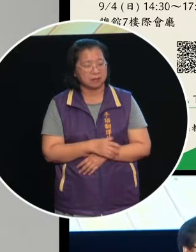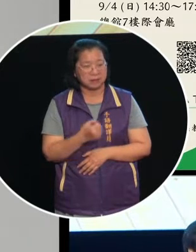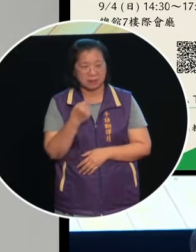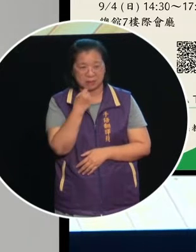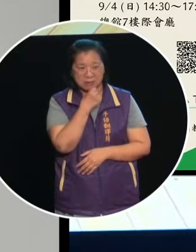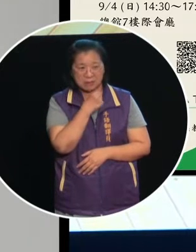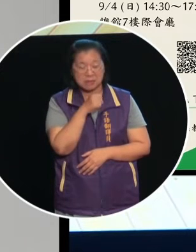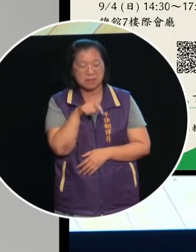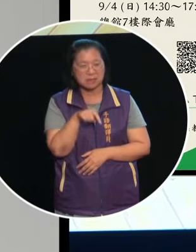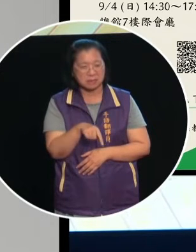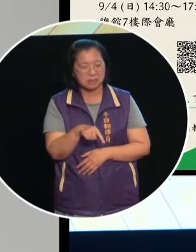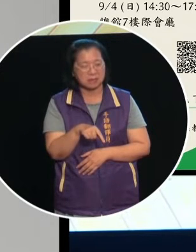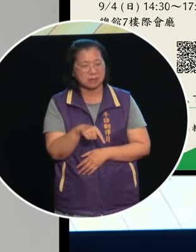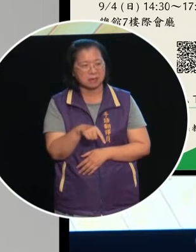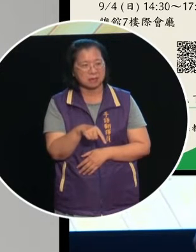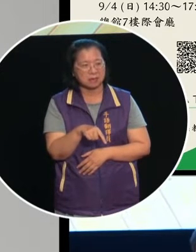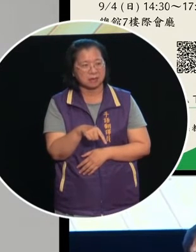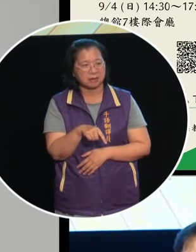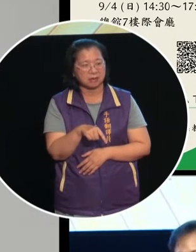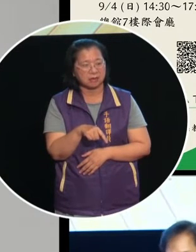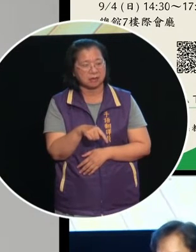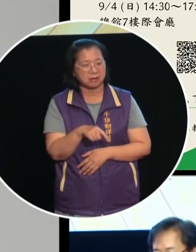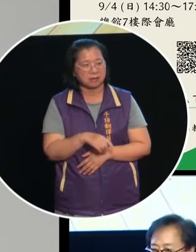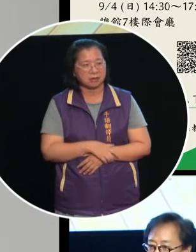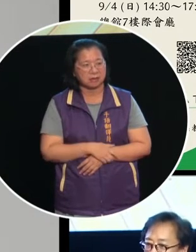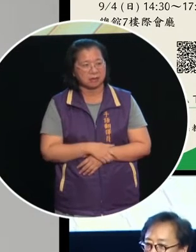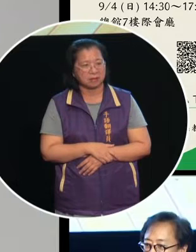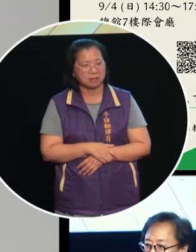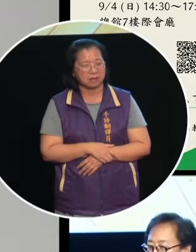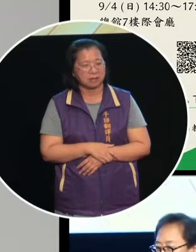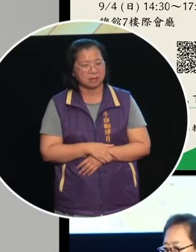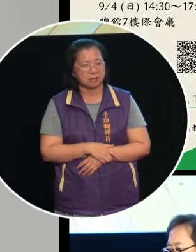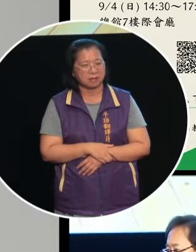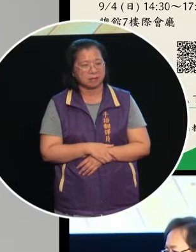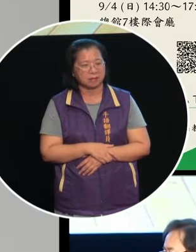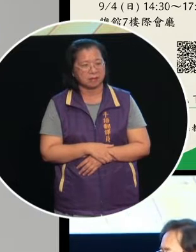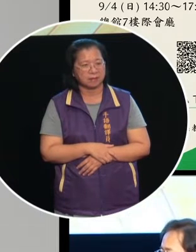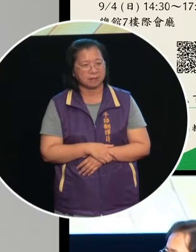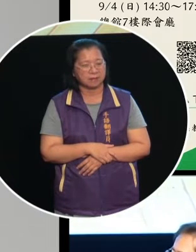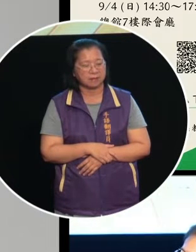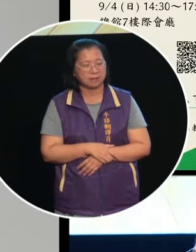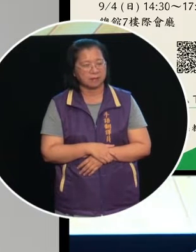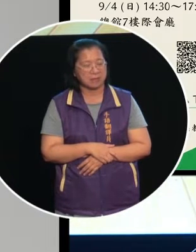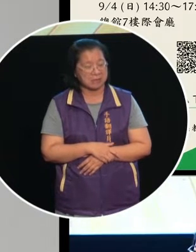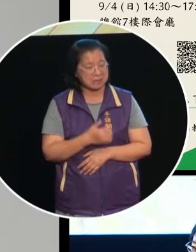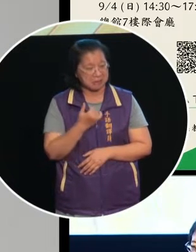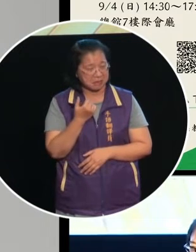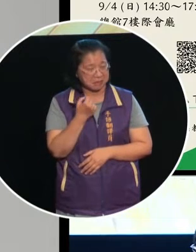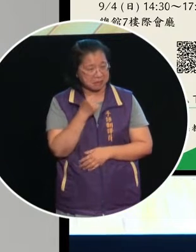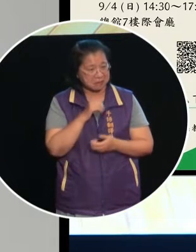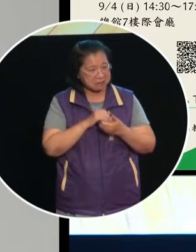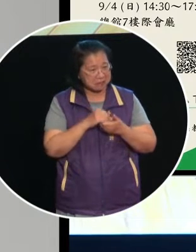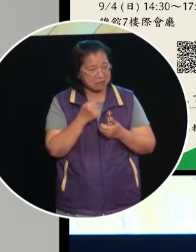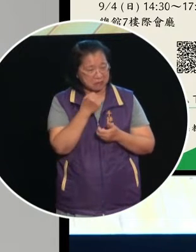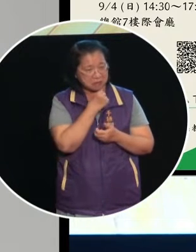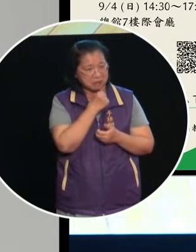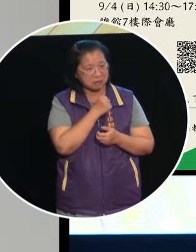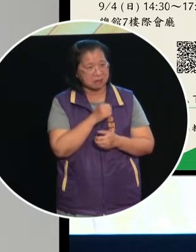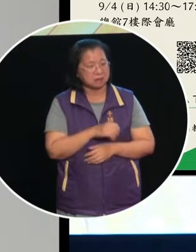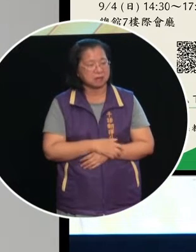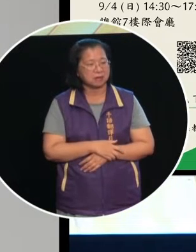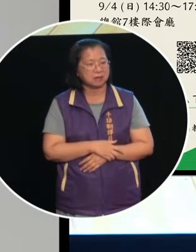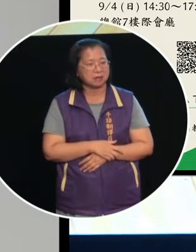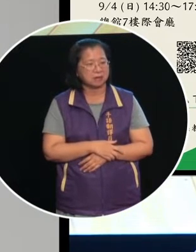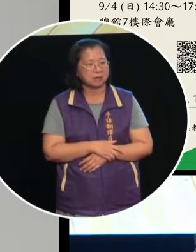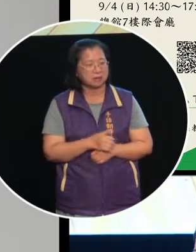是统一教吗？统一教造成的问题。那也许台湾部分这个部分报道多少